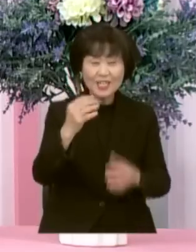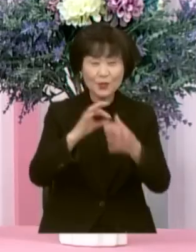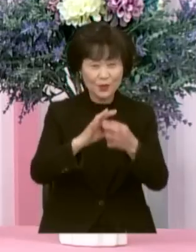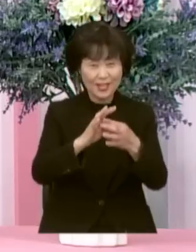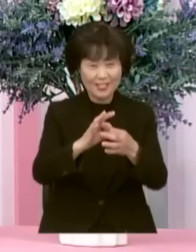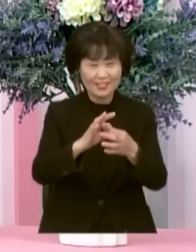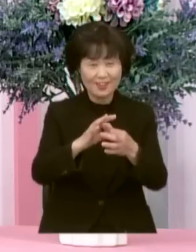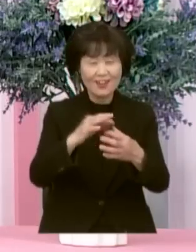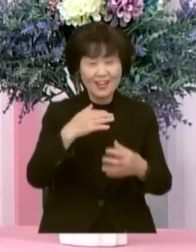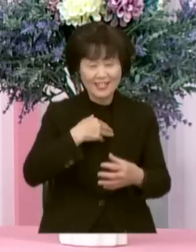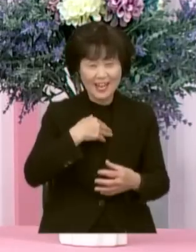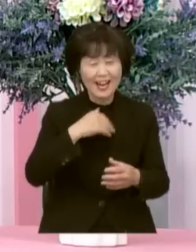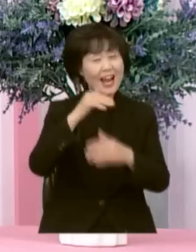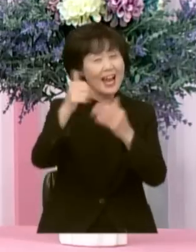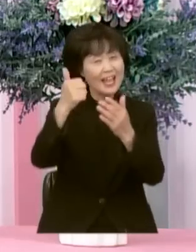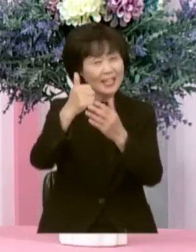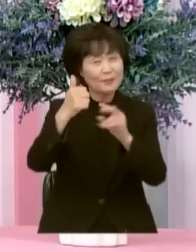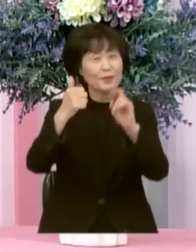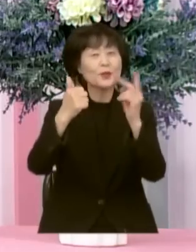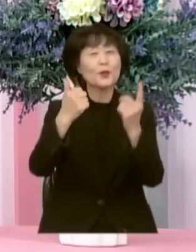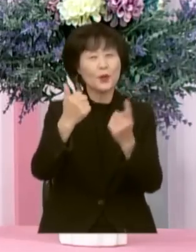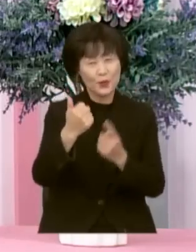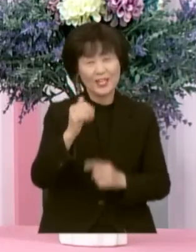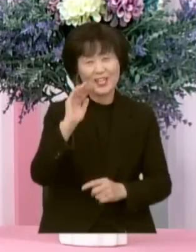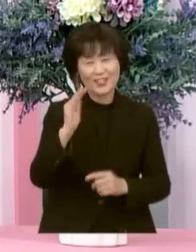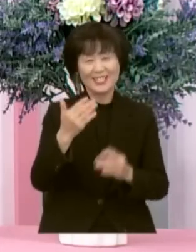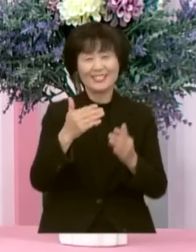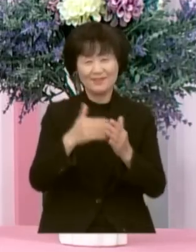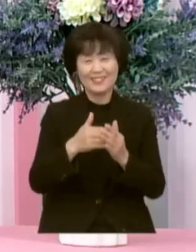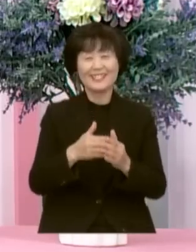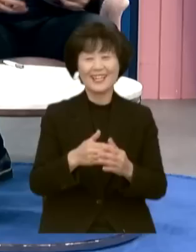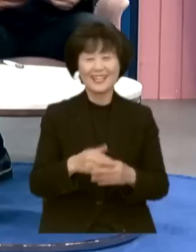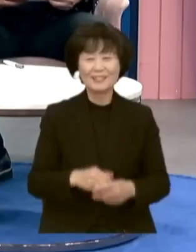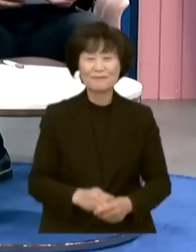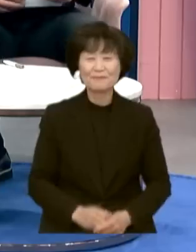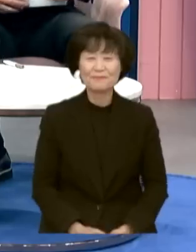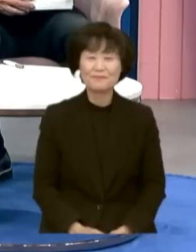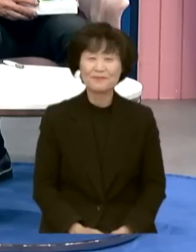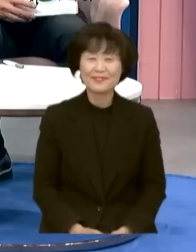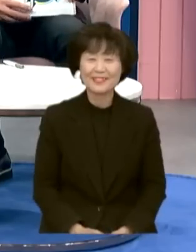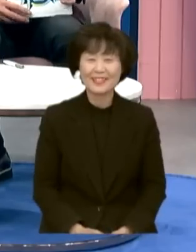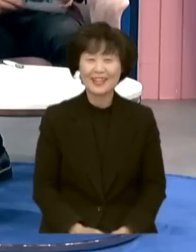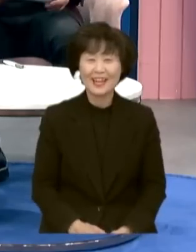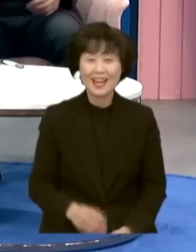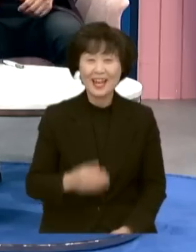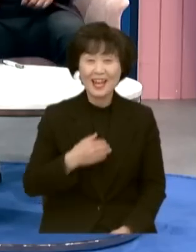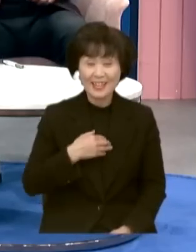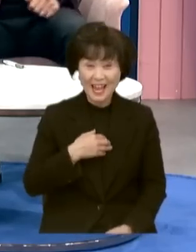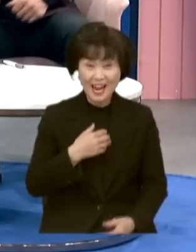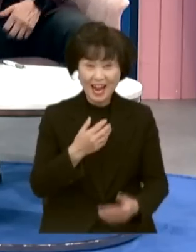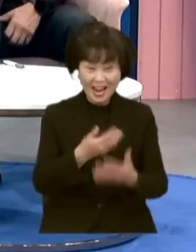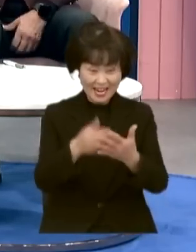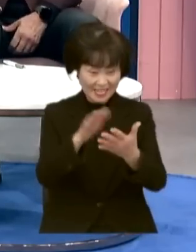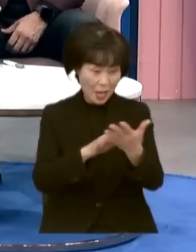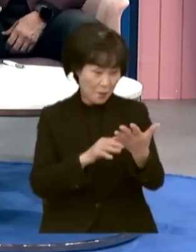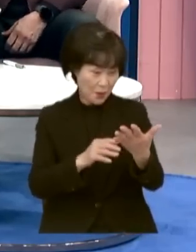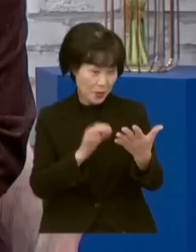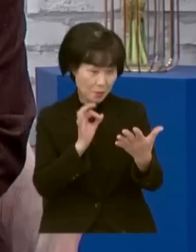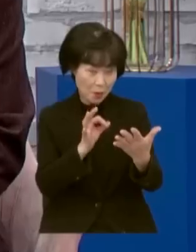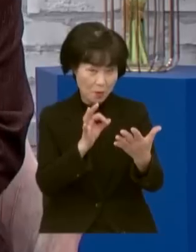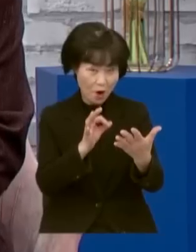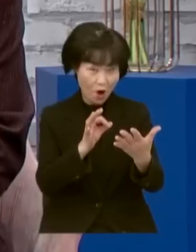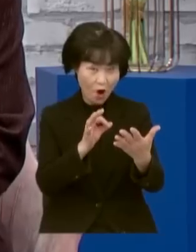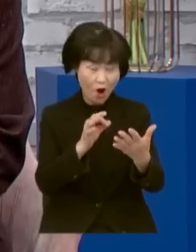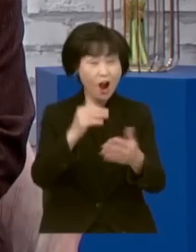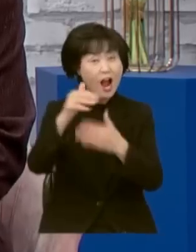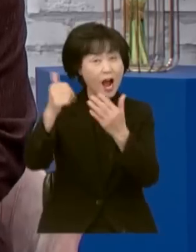마침표를 찍게 되었구나. 네. 그런 계기가 된 것 같습니다. 그래요, 아니, 그래요. 지금 뭉뚱그려서 네. 말씀하시니까 그랬지. 제가 여기서 본 대본에서만 본 것도